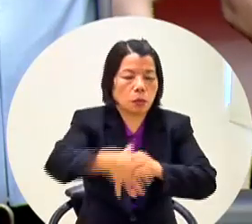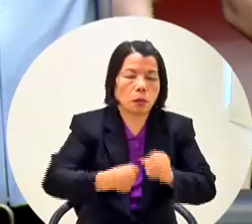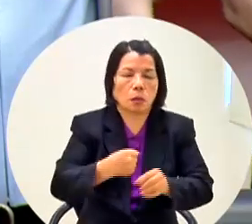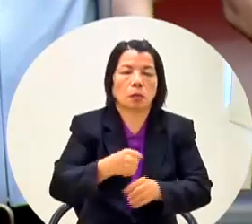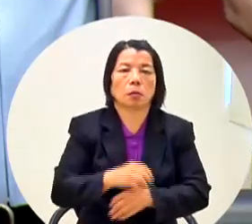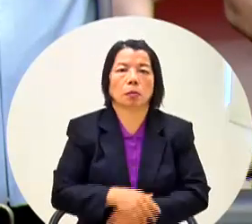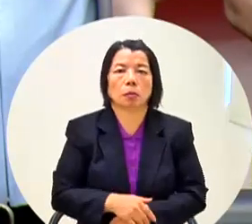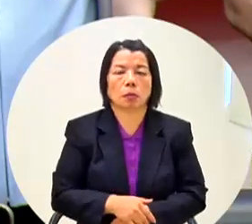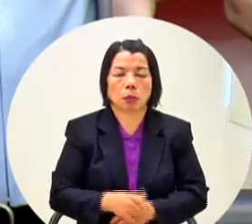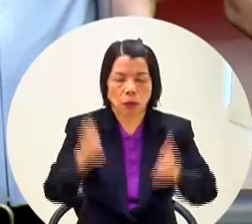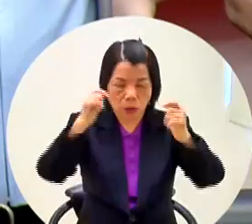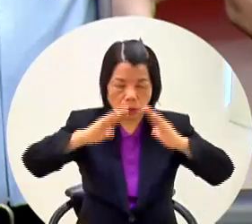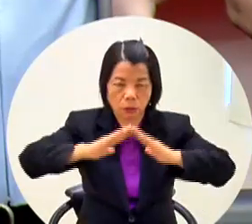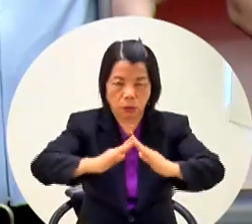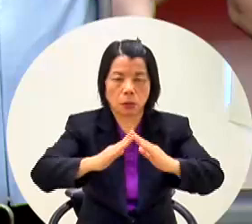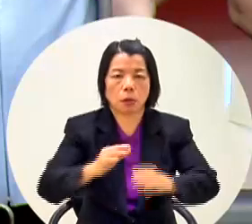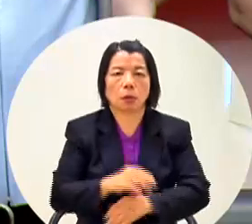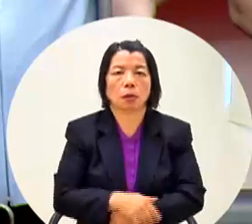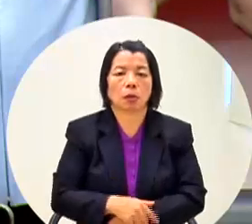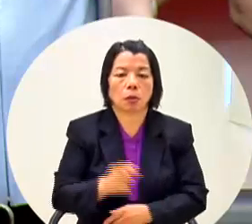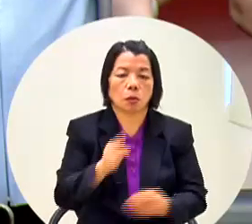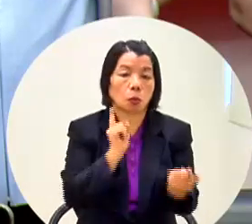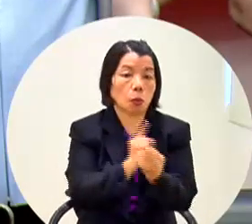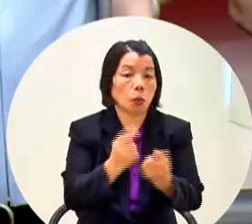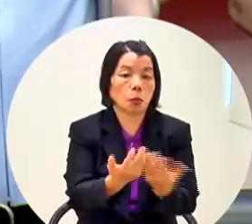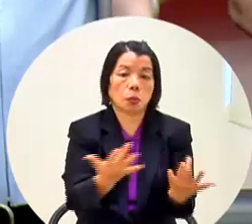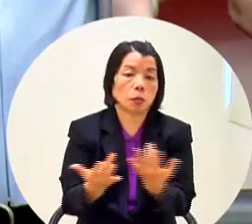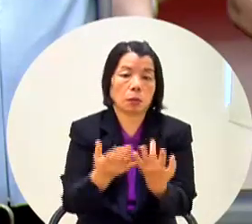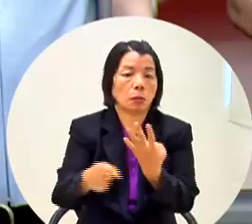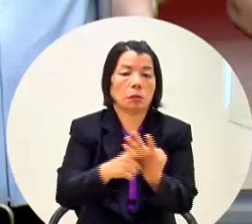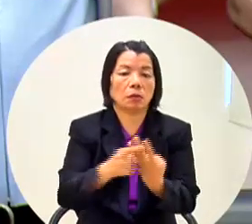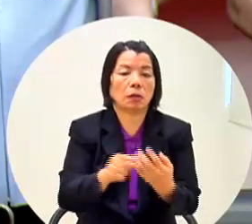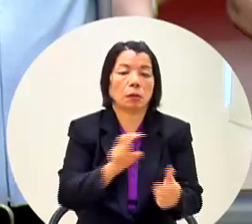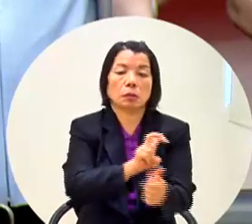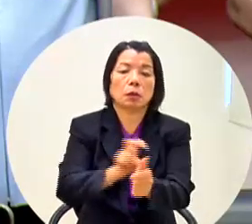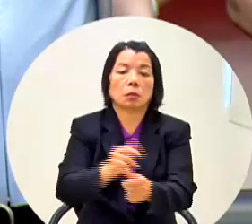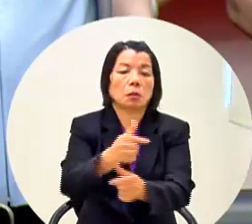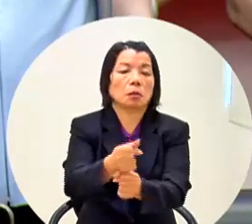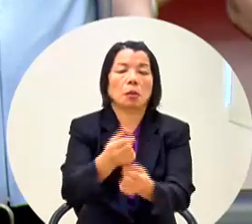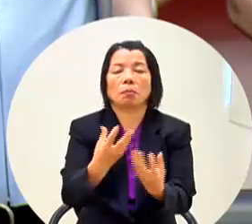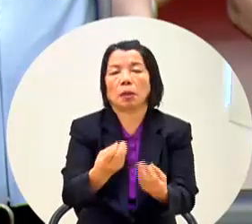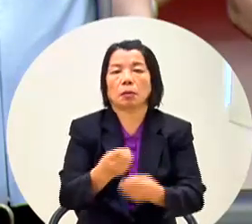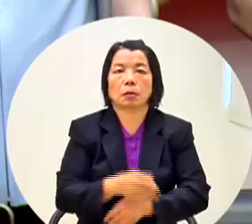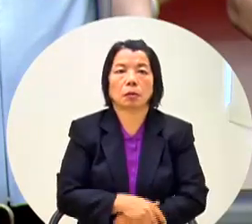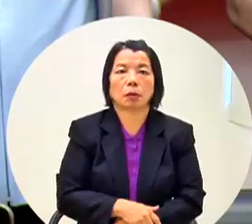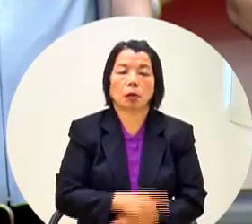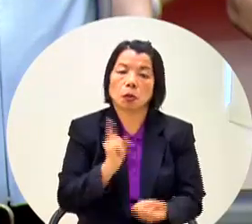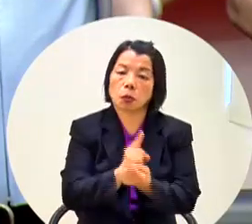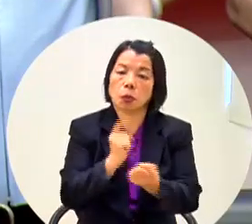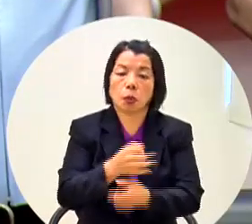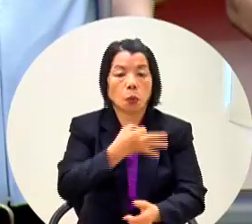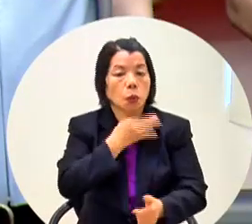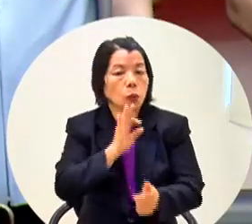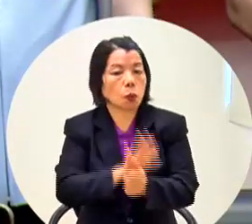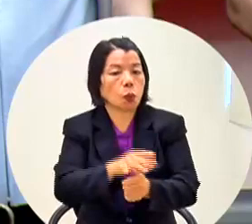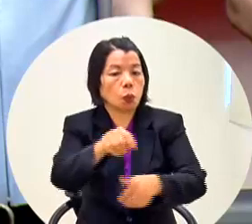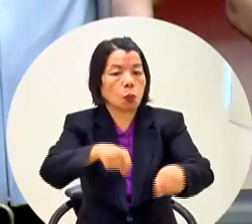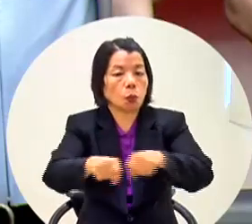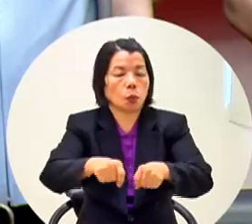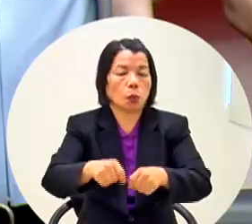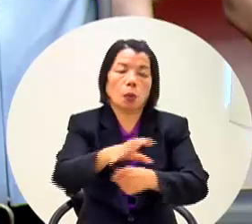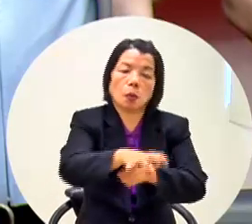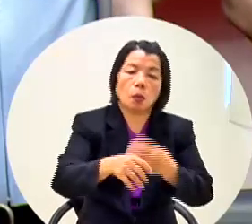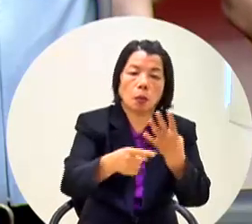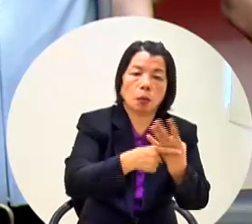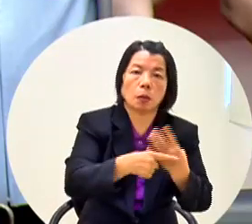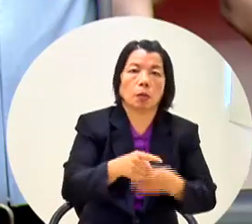我们高雄市的一些产业。所以在整个这个这些纾困方案，尤其在农业，